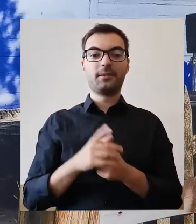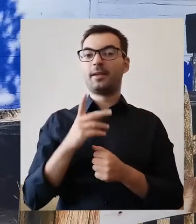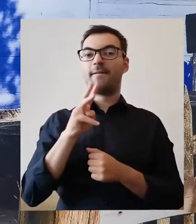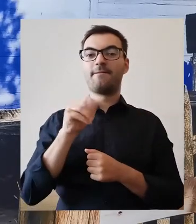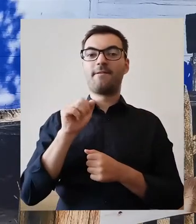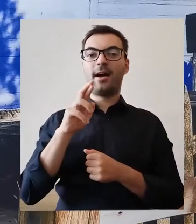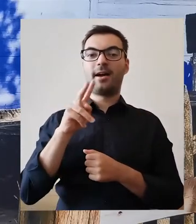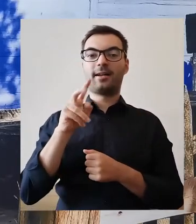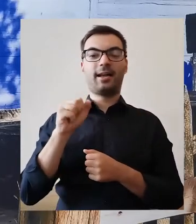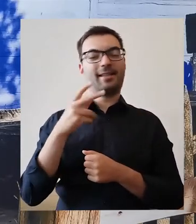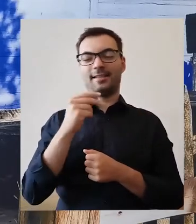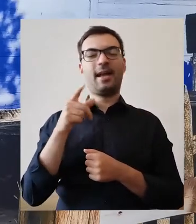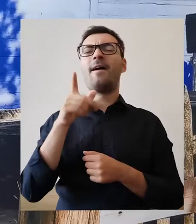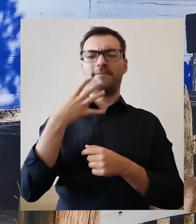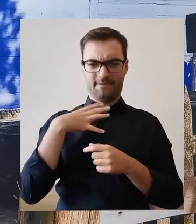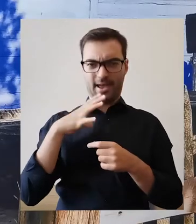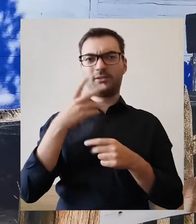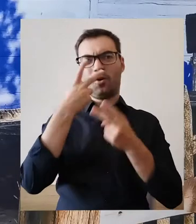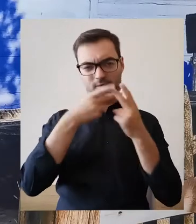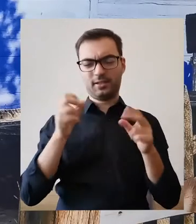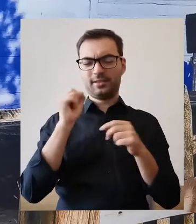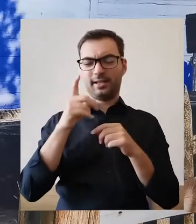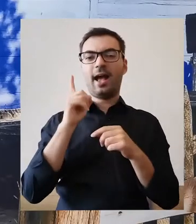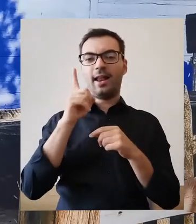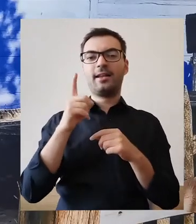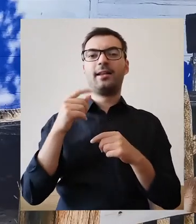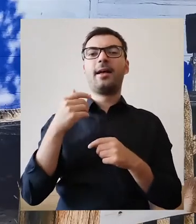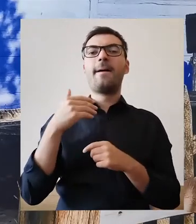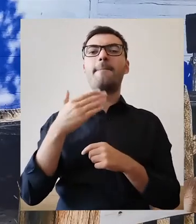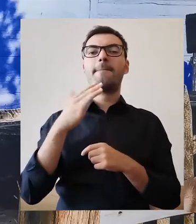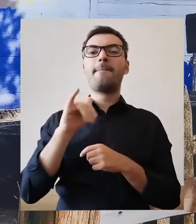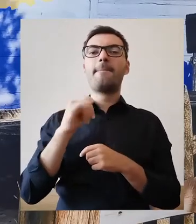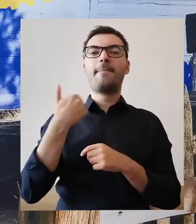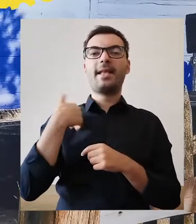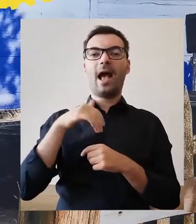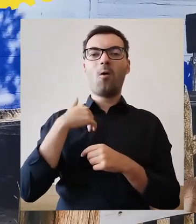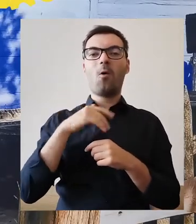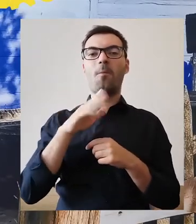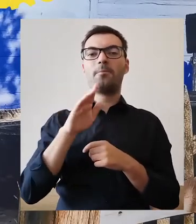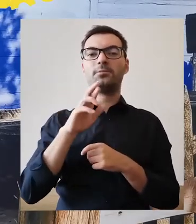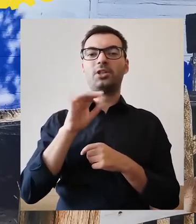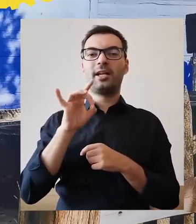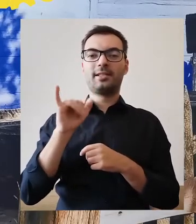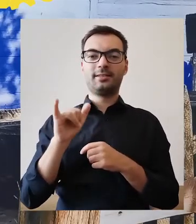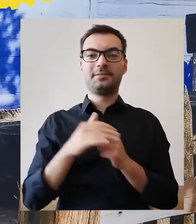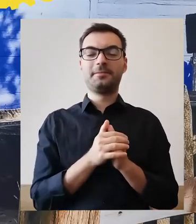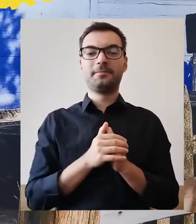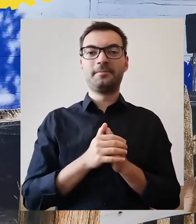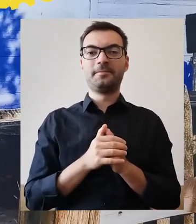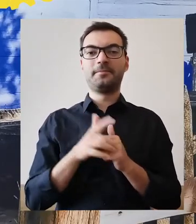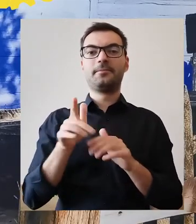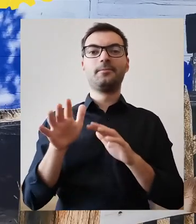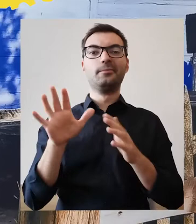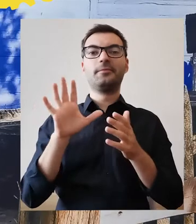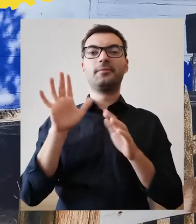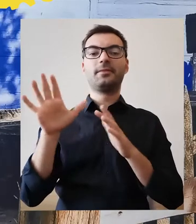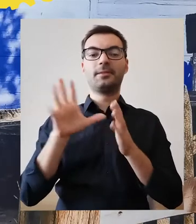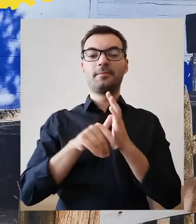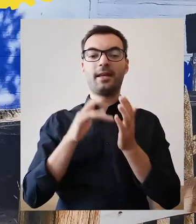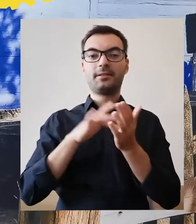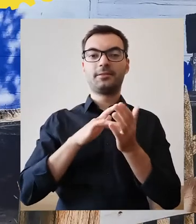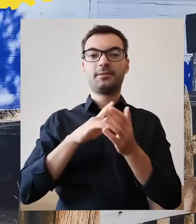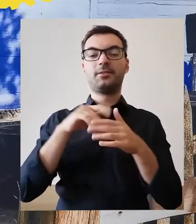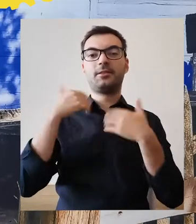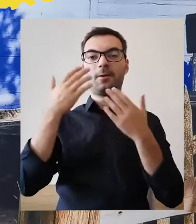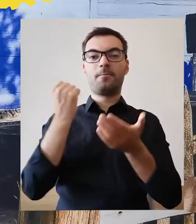warta chociaż tam warto też dopłynąć ale białobrzegi to jest miejscowość w której prawa miejskie